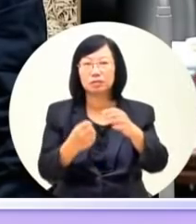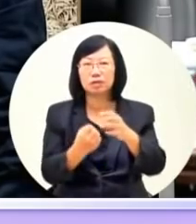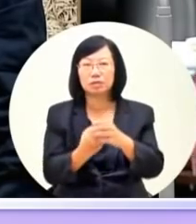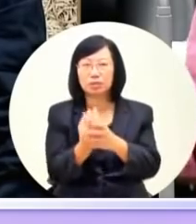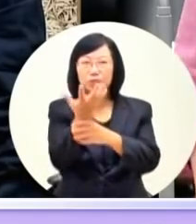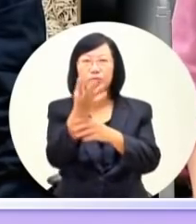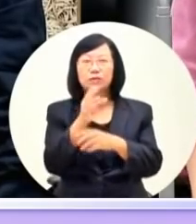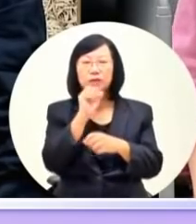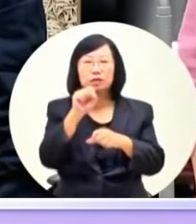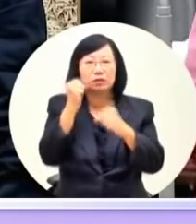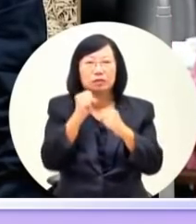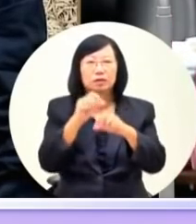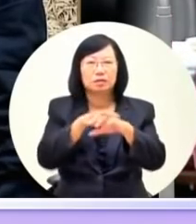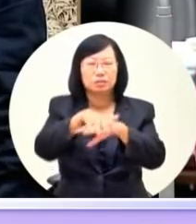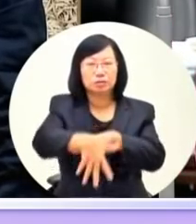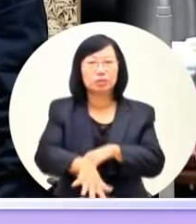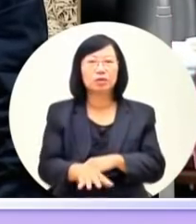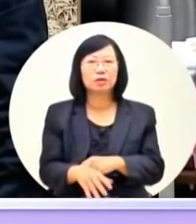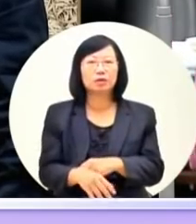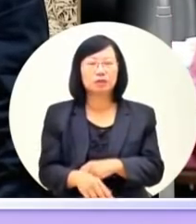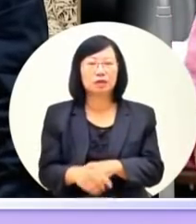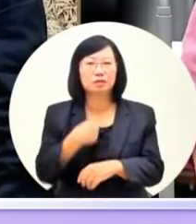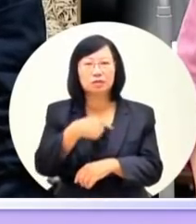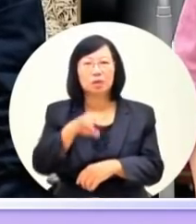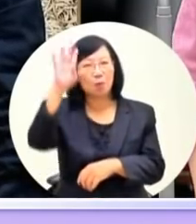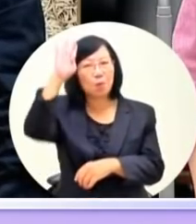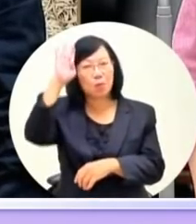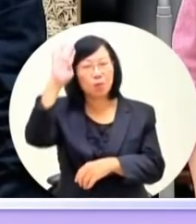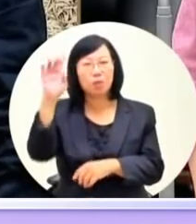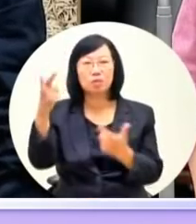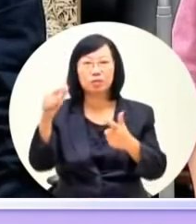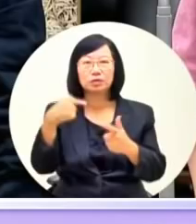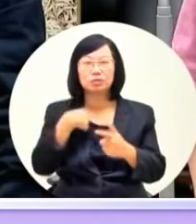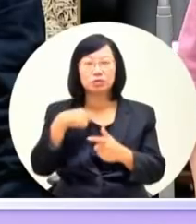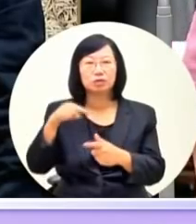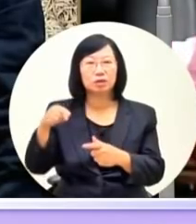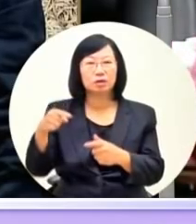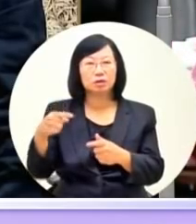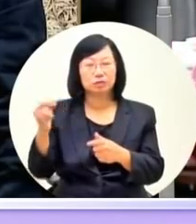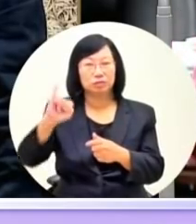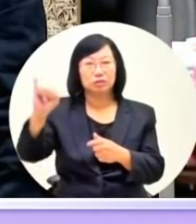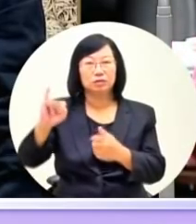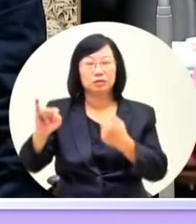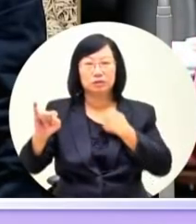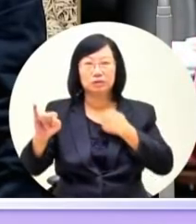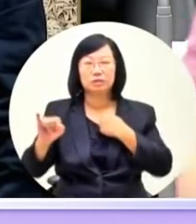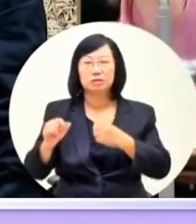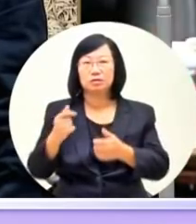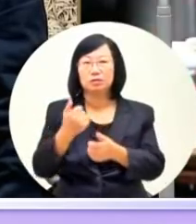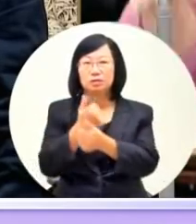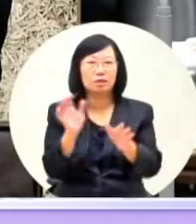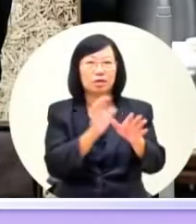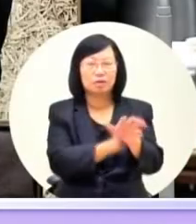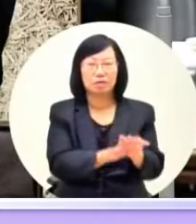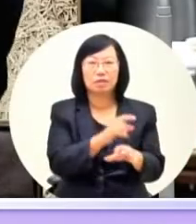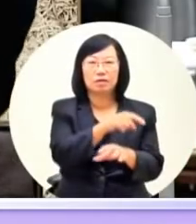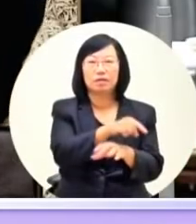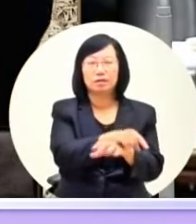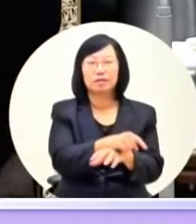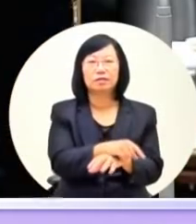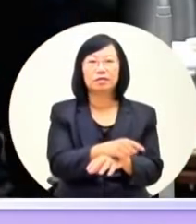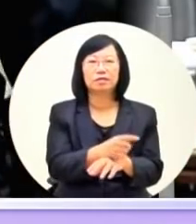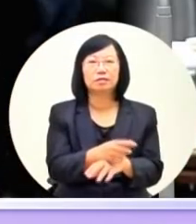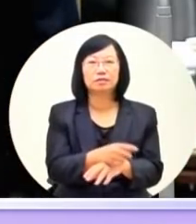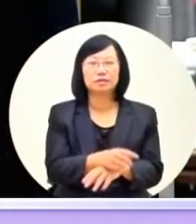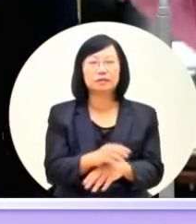好，然后到底是为了市民的福祉，是真的有内容的市政的质询，然后还是只是为了这个做